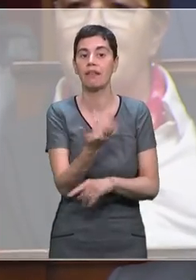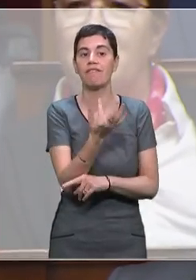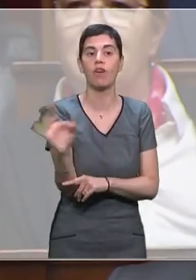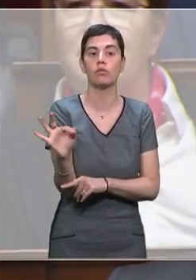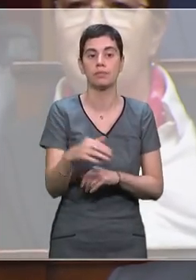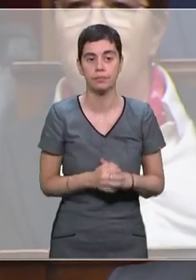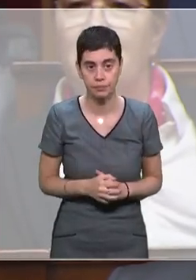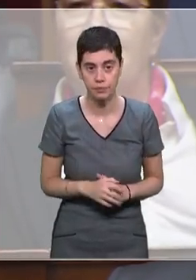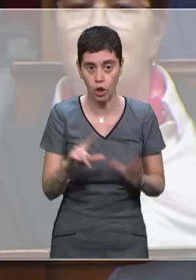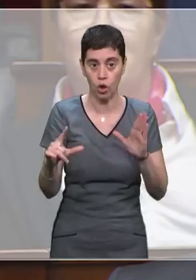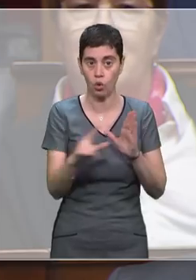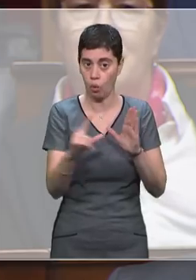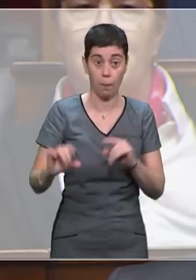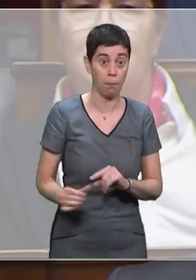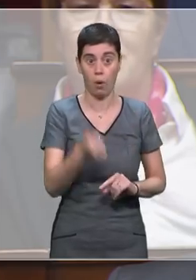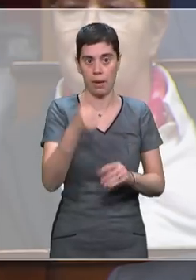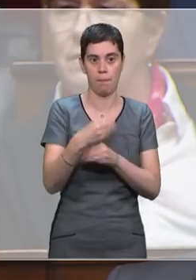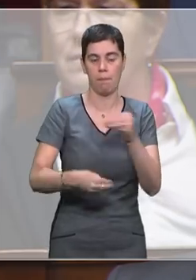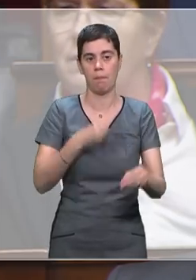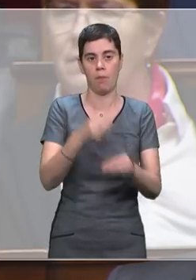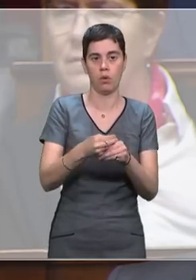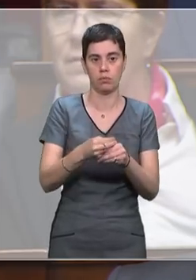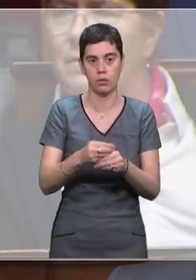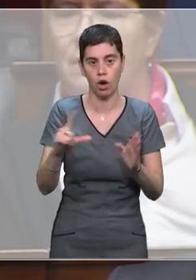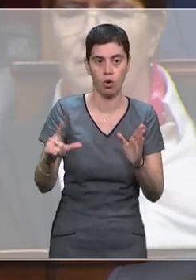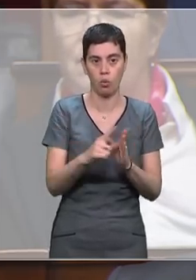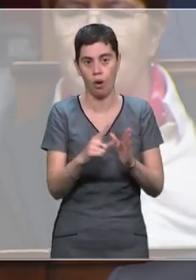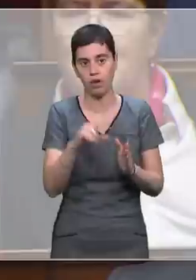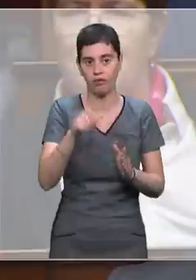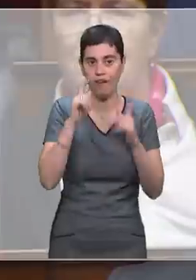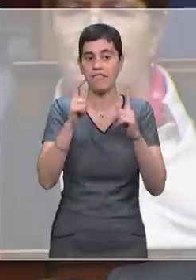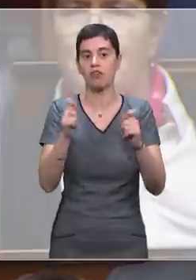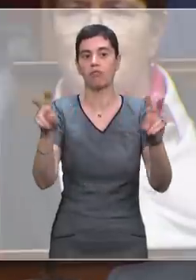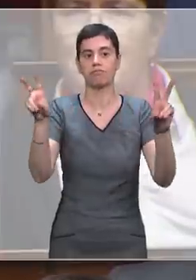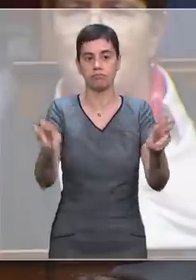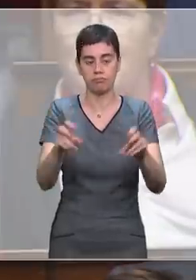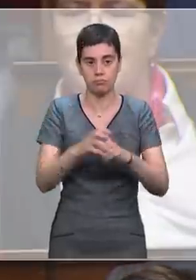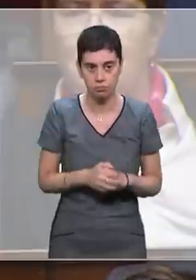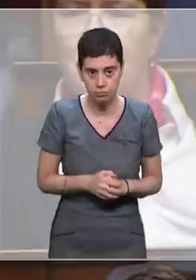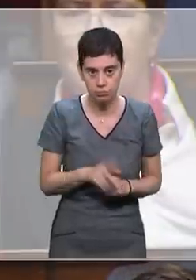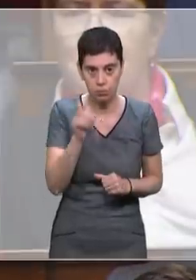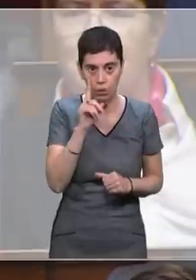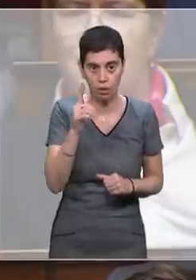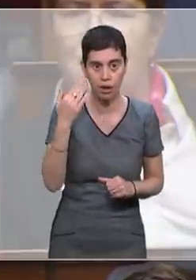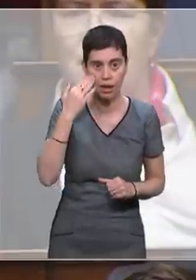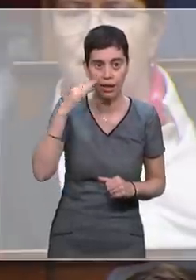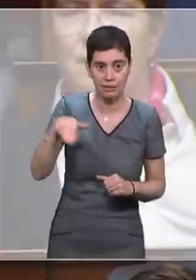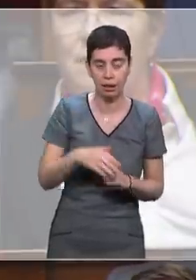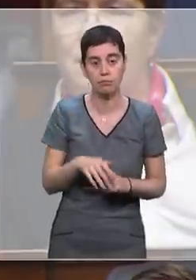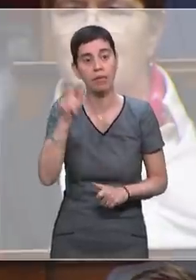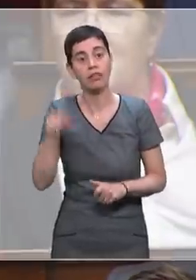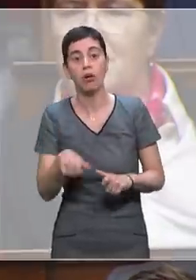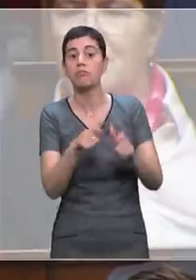a adopté une loi pionnière dans le monde, la loi devoir de vigilance qui levait le voile juridique hypocrite qui séparait les donneurs d'ordre